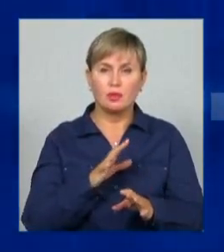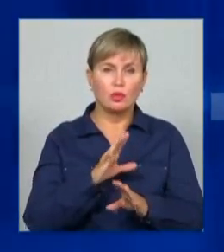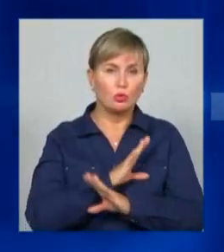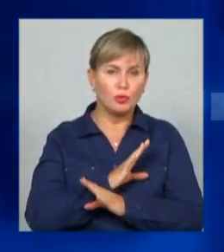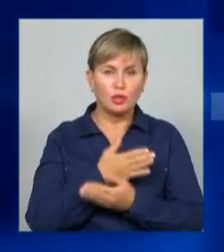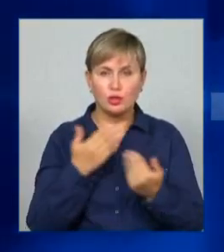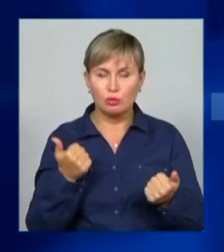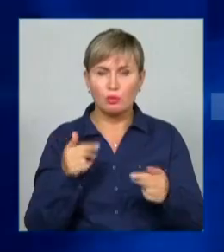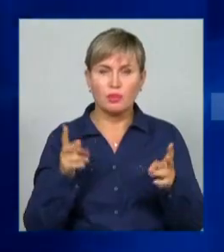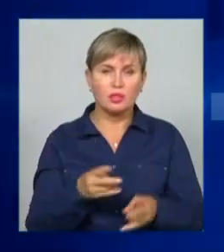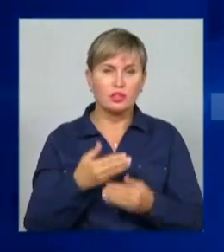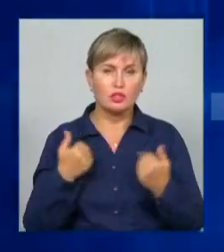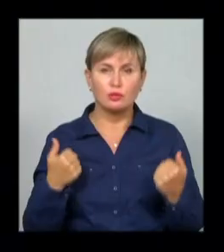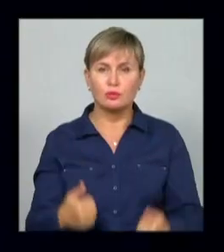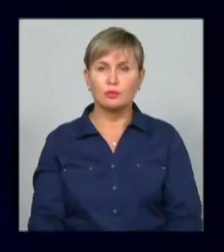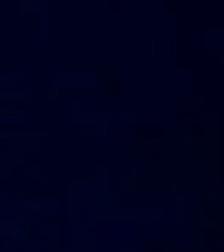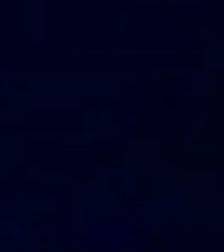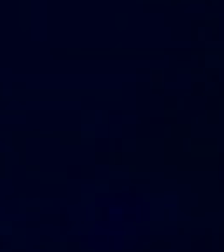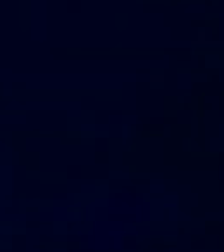и пострадавших.